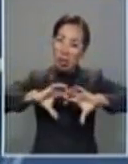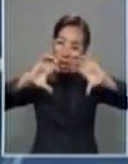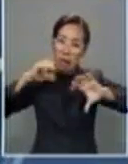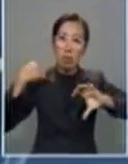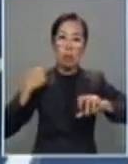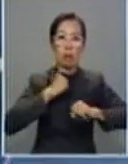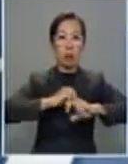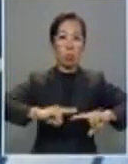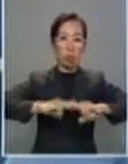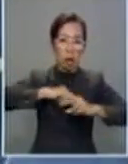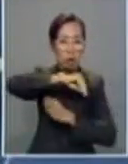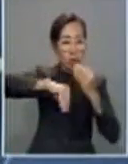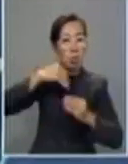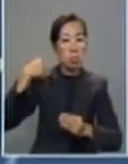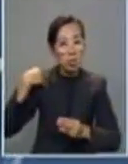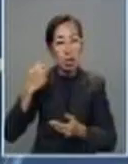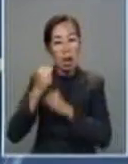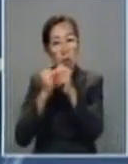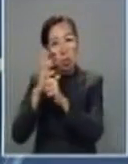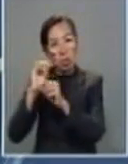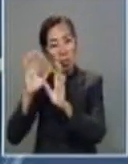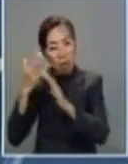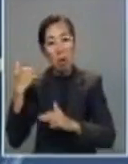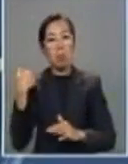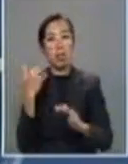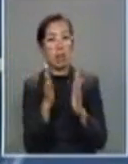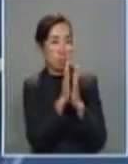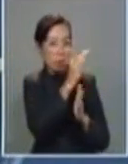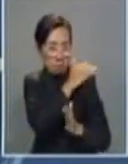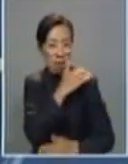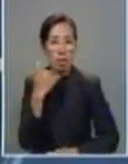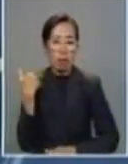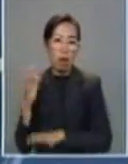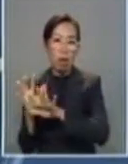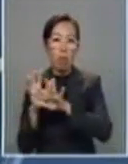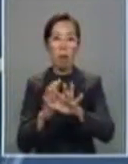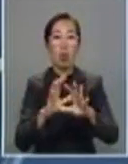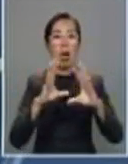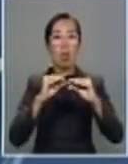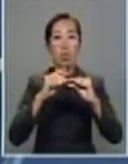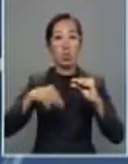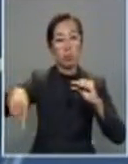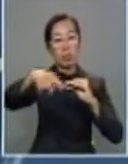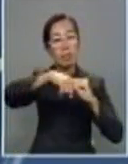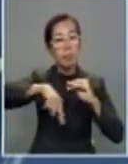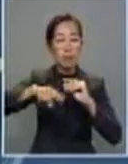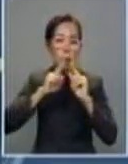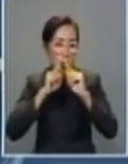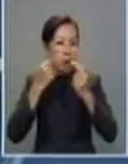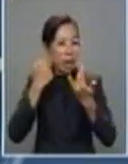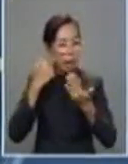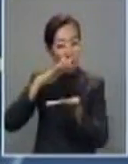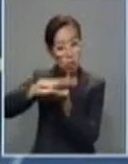ทำธุรกิจก็มีเกษียณแล้วก็มีนะครับเป็นพระยังมีเลยนะก็มาประชุมกันนะครับเพื่อที่จะเราจะในฐานะศิษย์